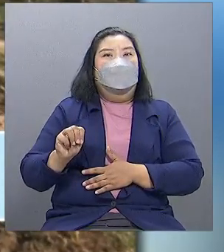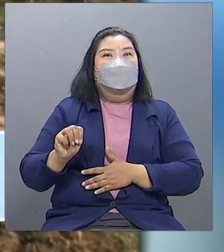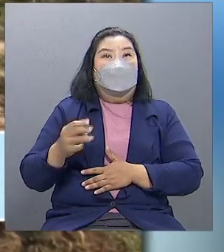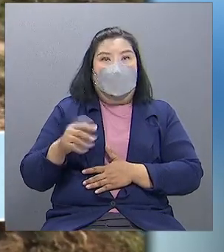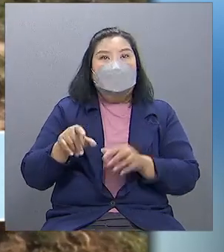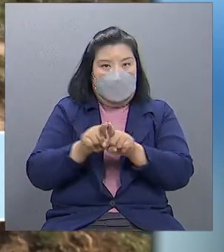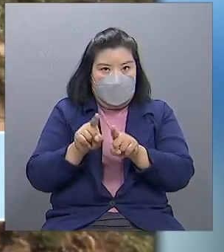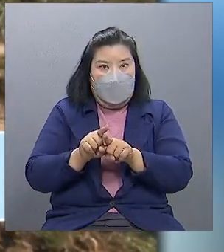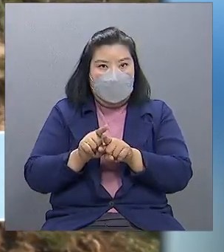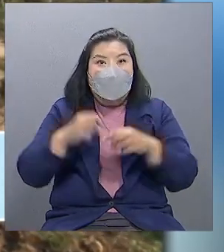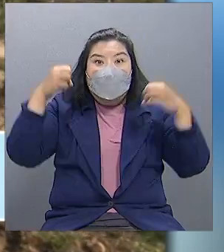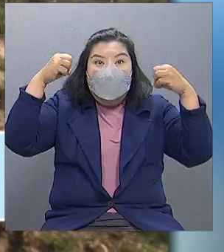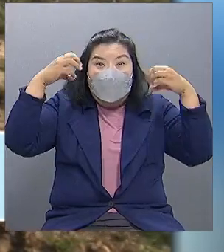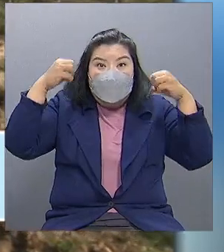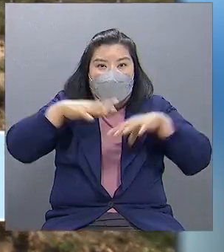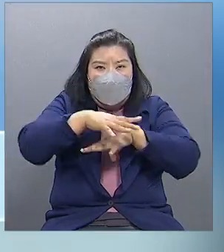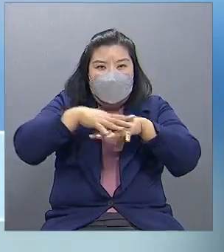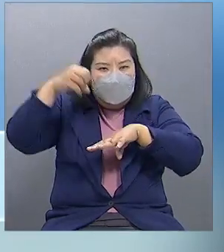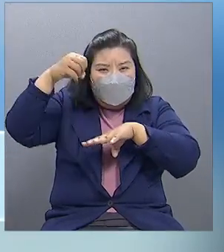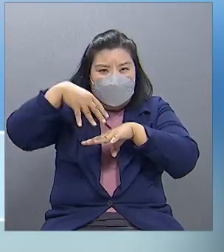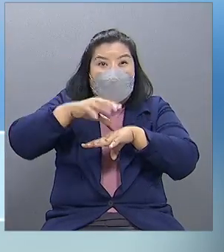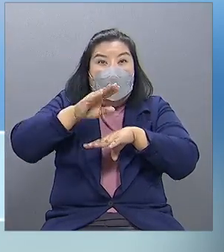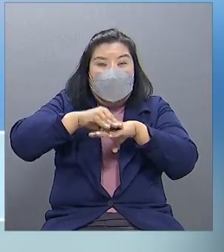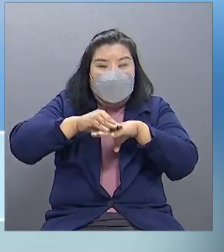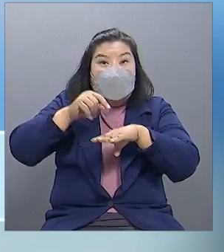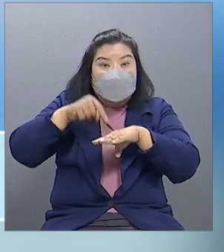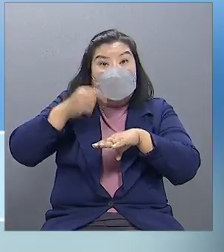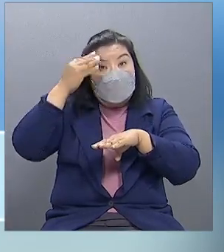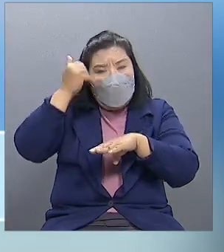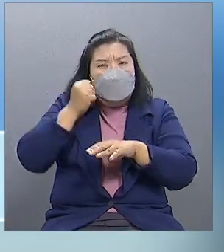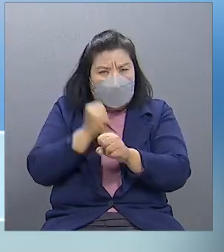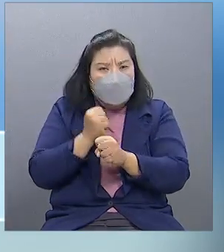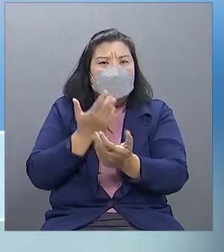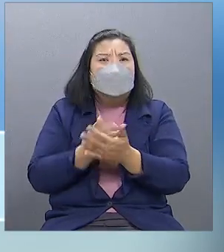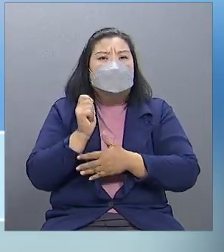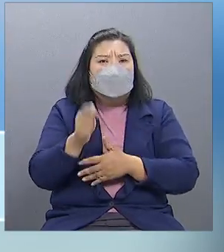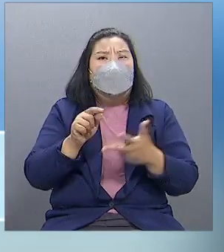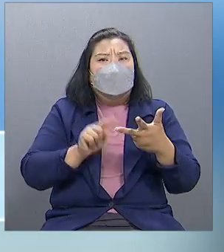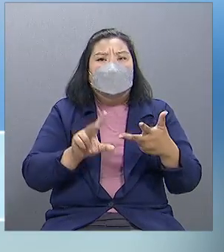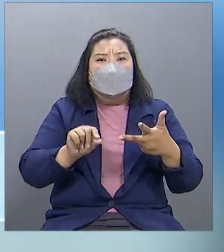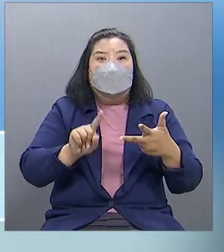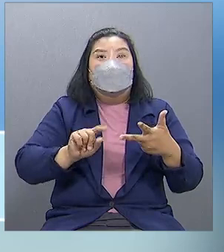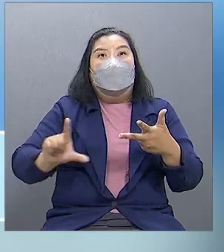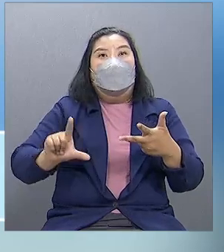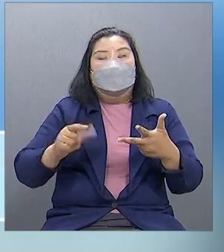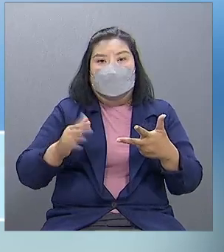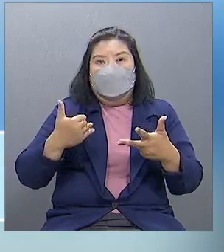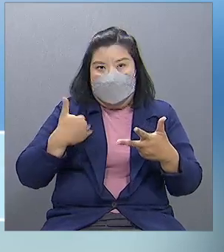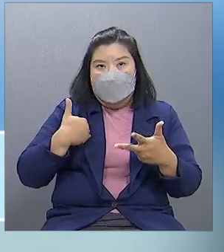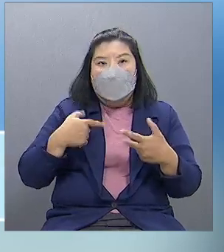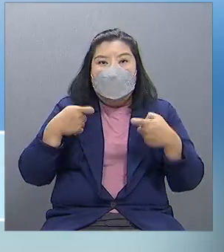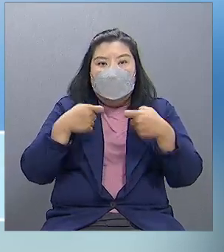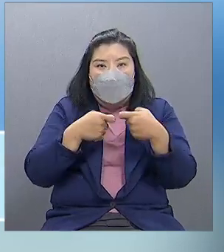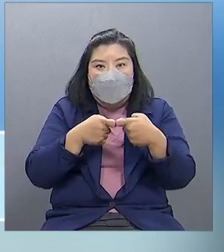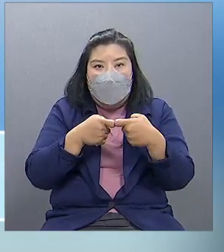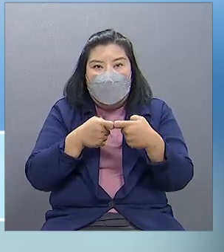ateral 31 ล้านกว บาทก็สร้างกตามหวสวะกรรมนะคะแล้วกจะตดตั้งระบบไฟฟ้า ป้องกนช้างซึ่ตอนนี้ยัอย